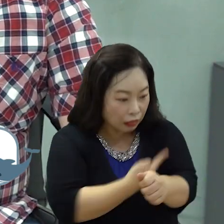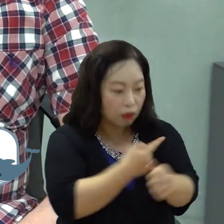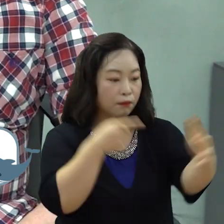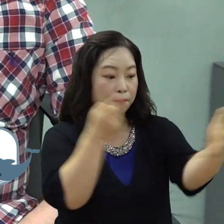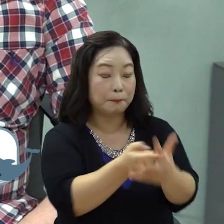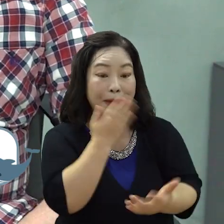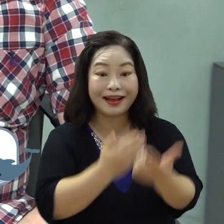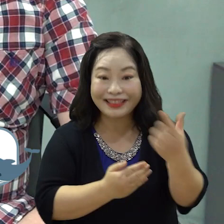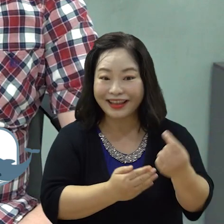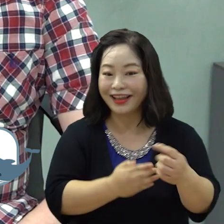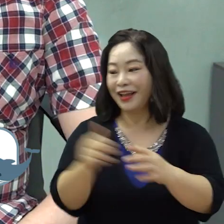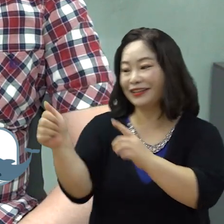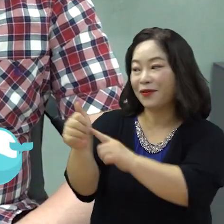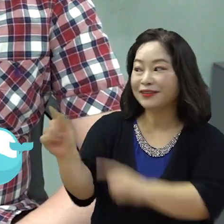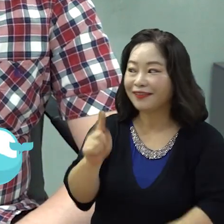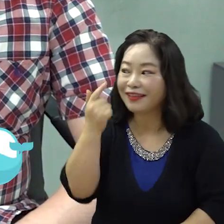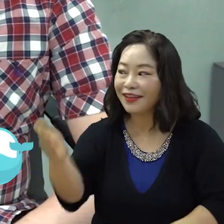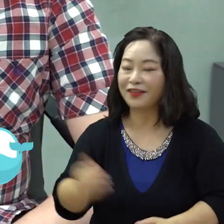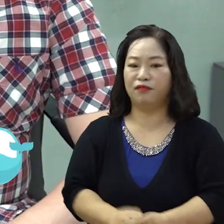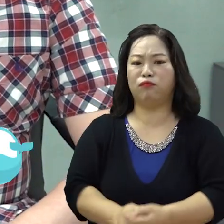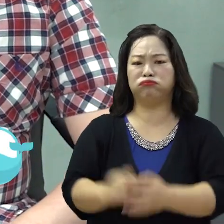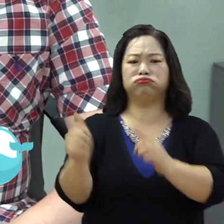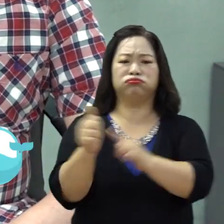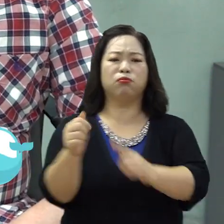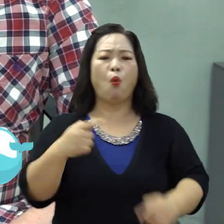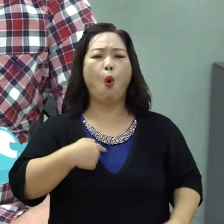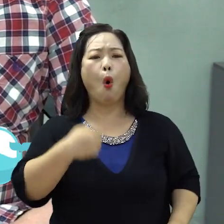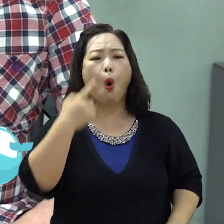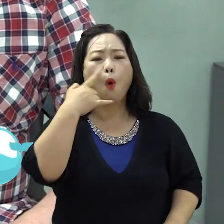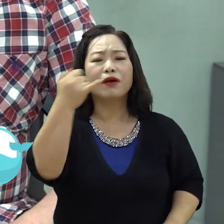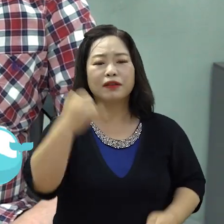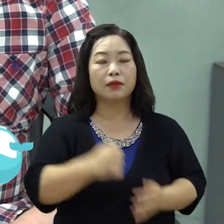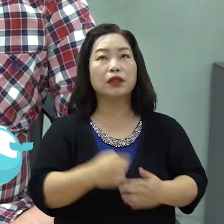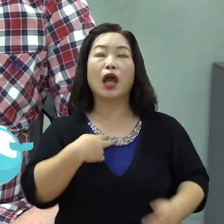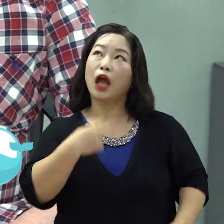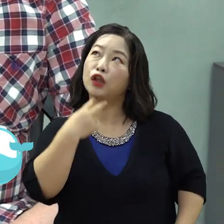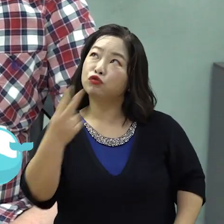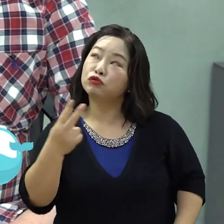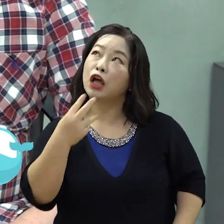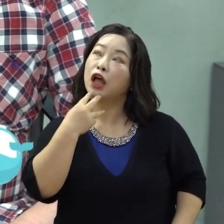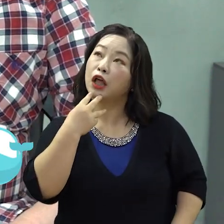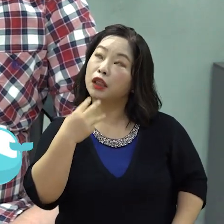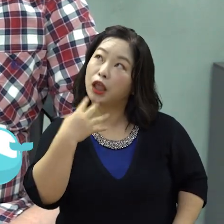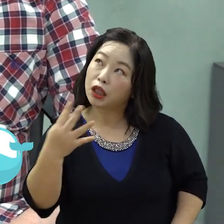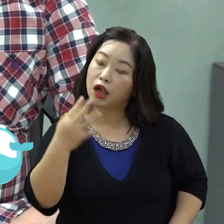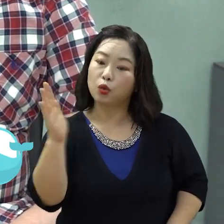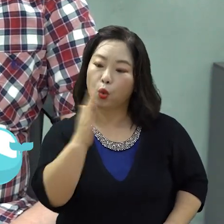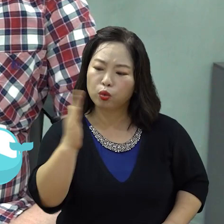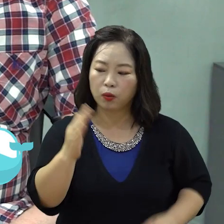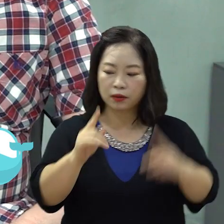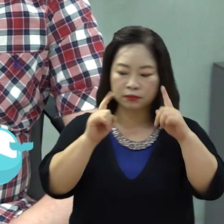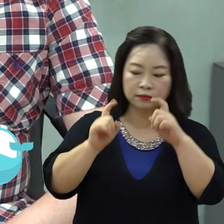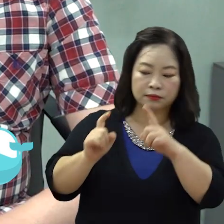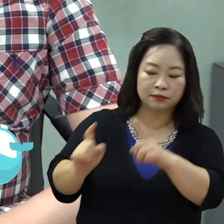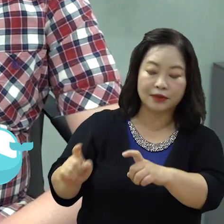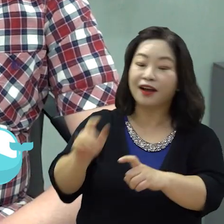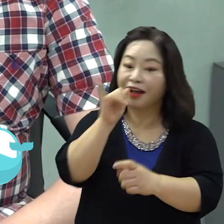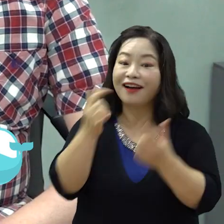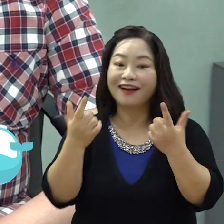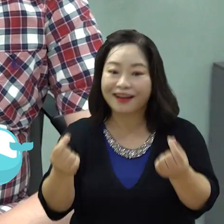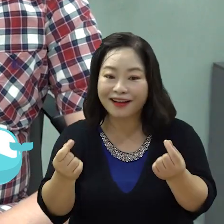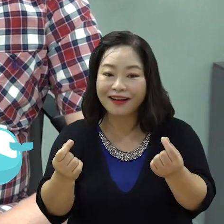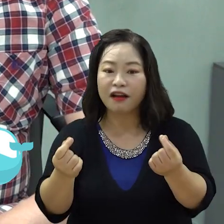거잖아요. 우리 지용 씨는 어땠어요? 진단을? 저는 어머니께서 2살에서 4살 사이에 의심을 하셨다라는 얘기를 들은 적은